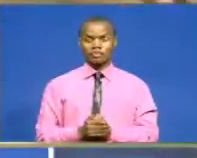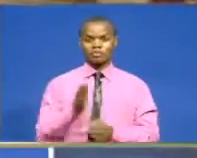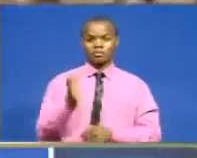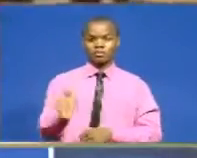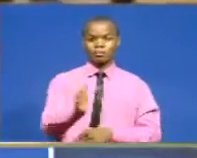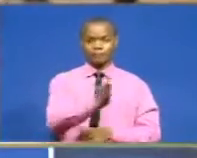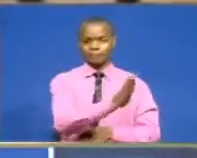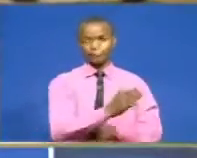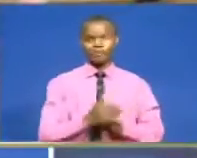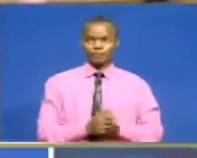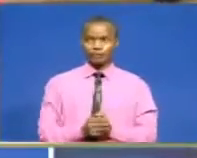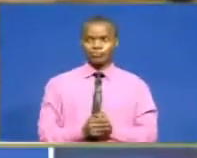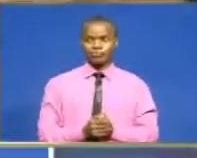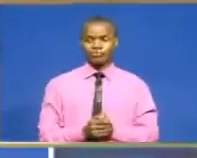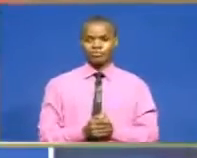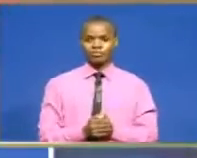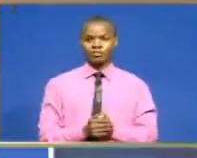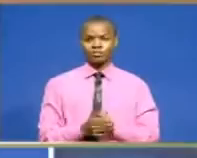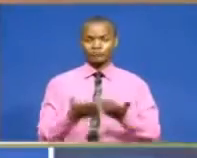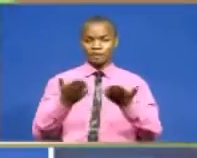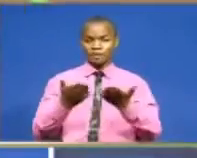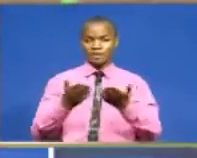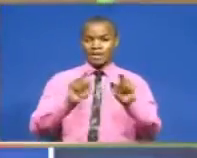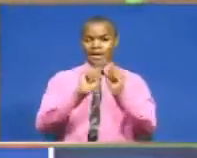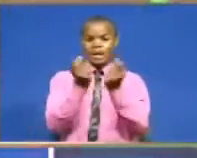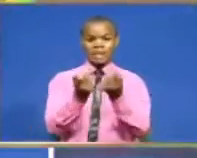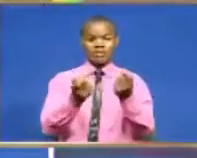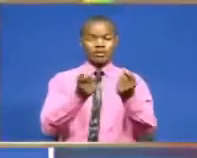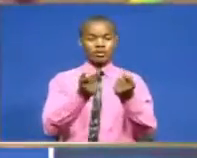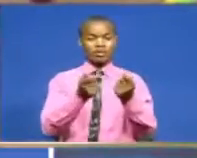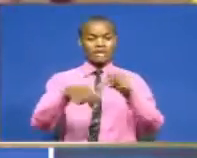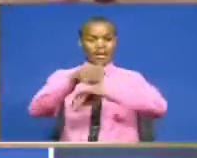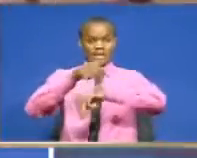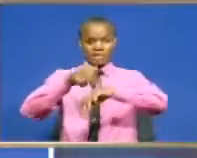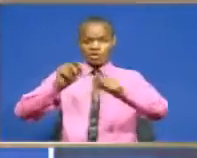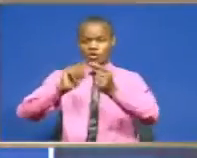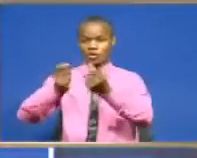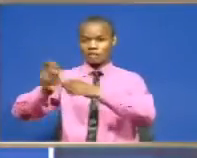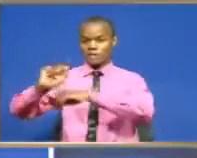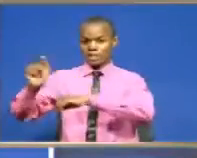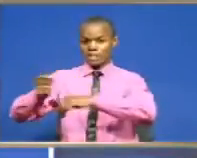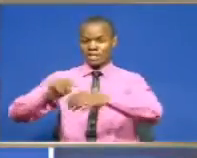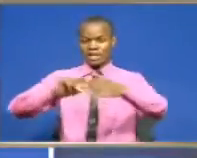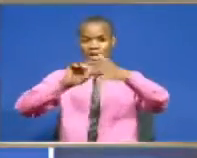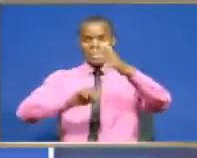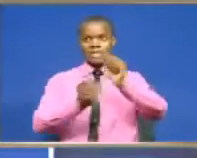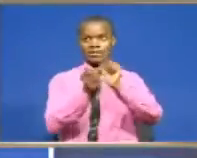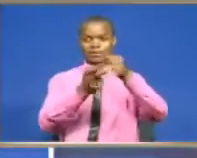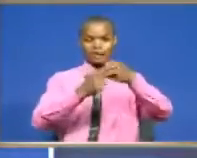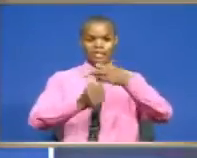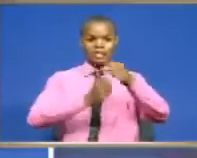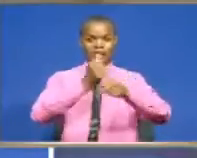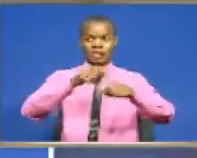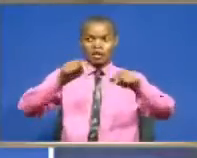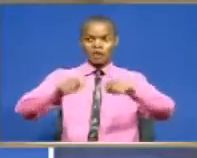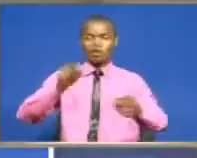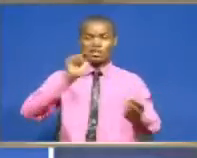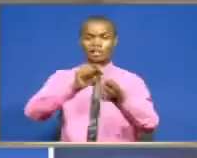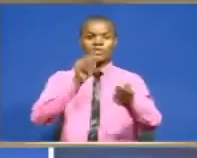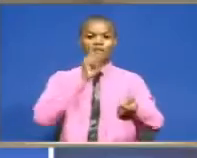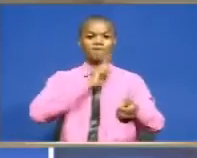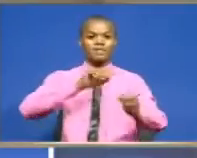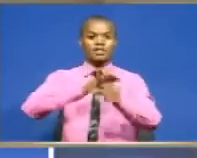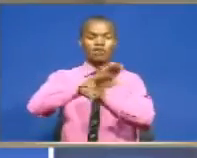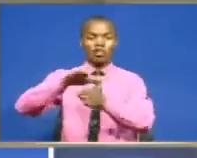Kwingineko, timu ya taifa wachezaji wasiozidi umri wa miaka 17 leo ilipimwa virusi vya corona huku